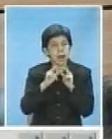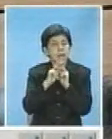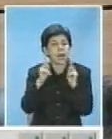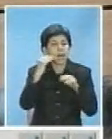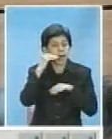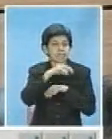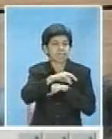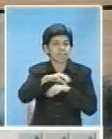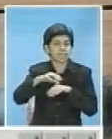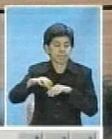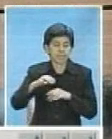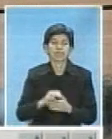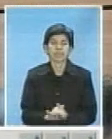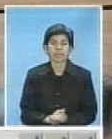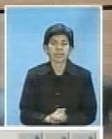หมู่บ้าน